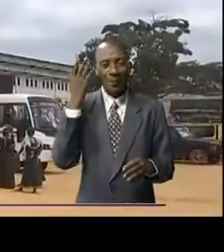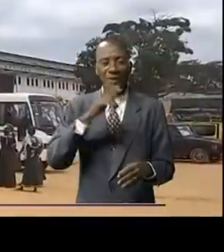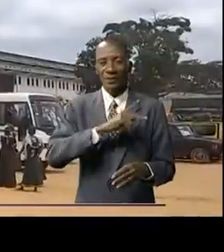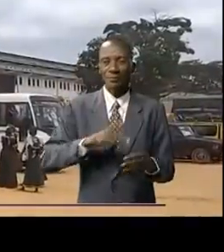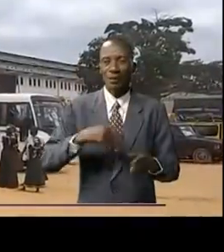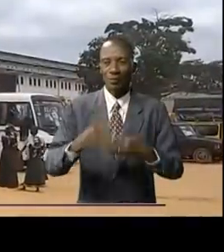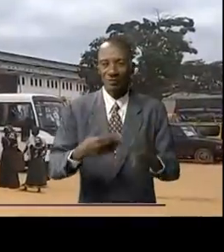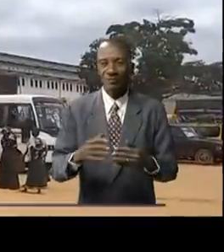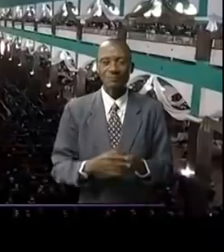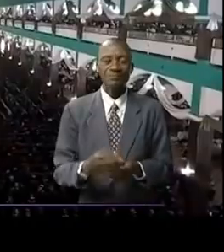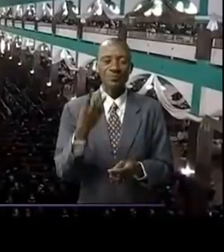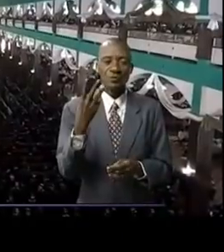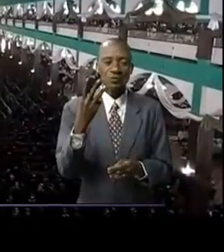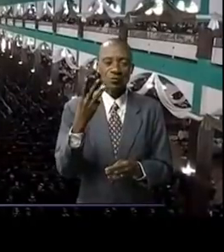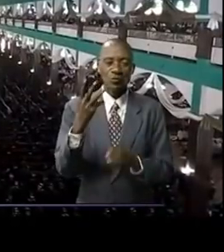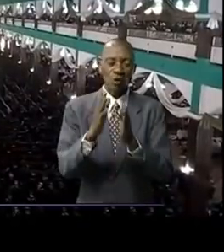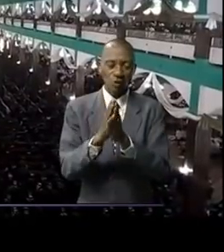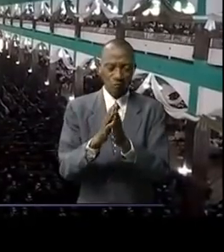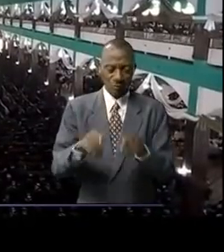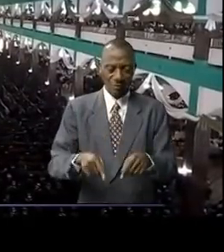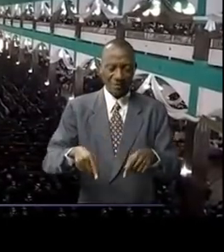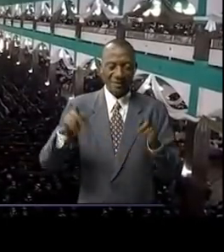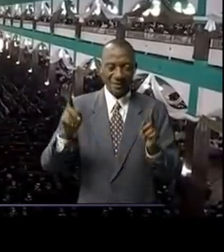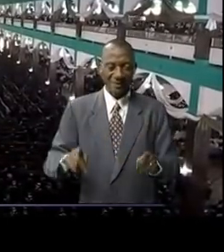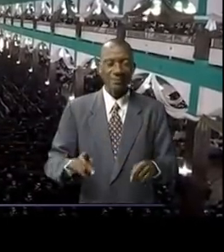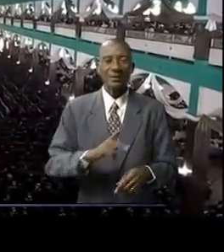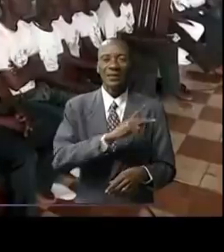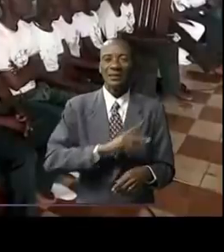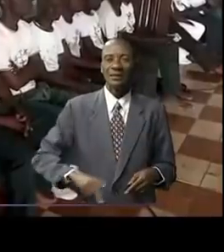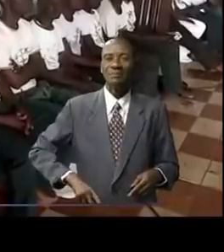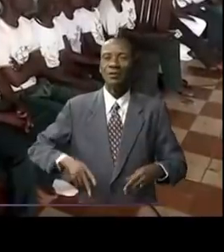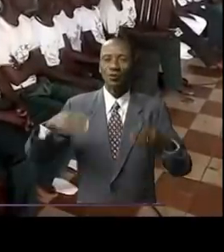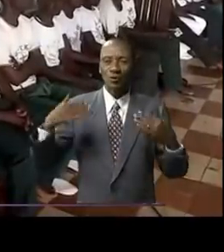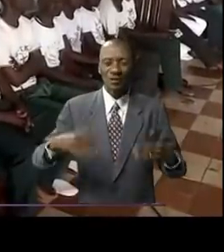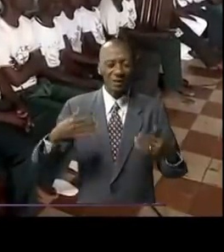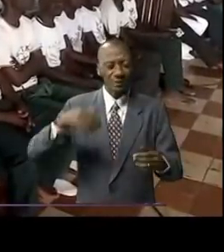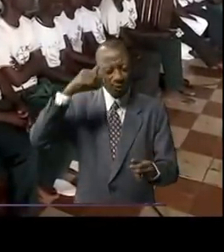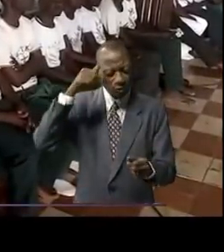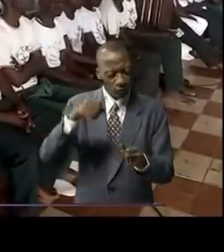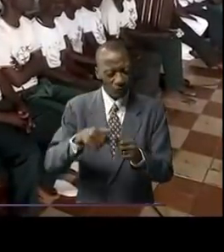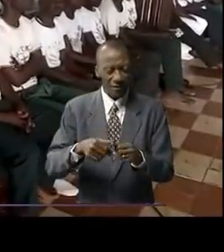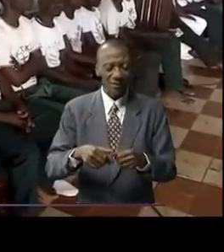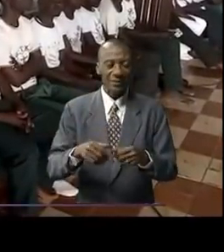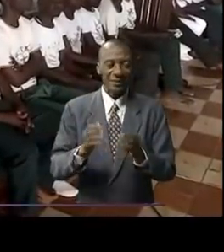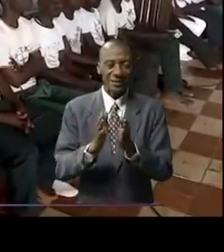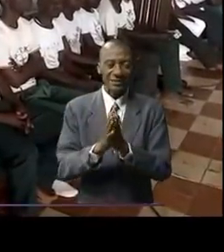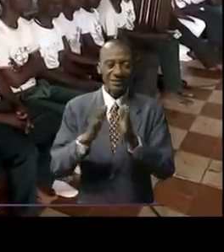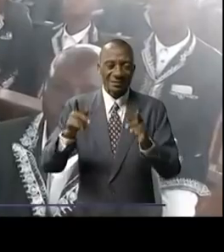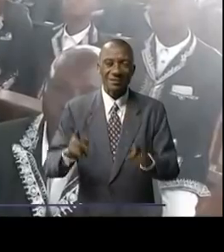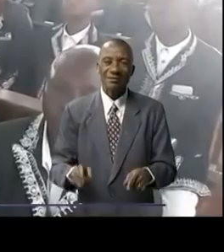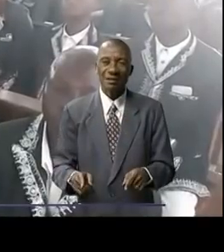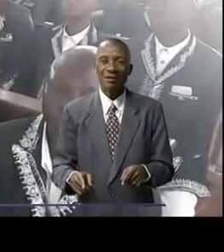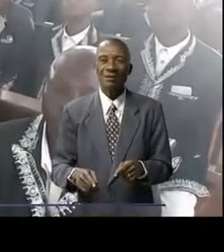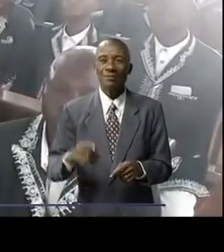Le 3 octobre de cette année, les kimbanguistes ont célébré aussi les 10 ans de la révision du procès de